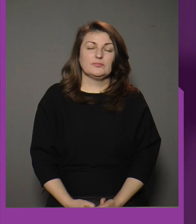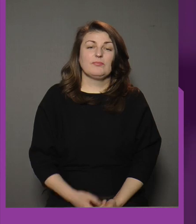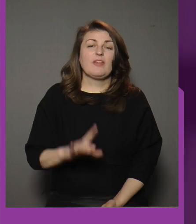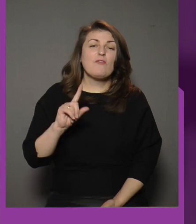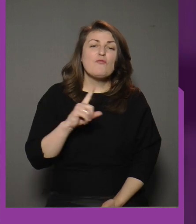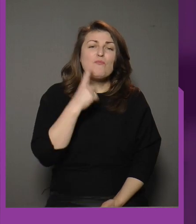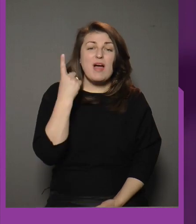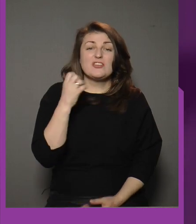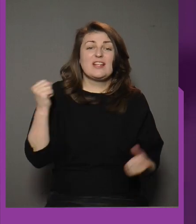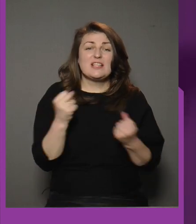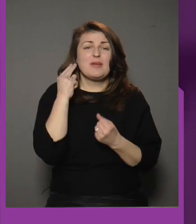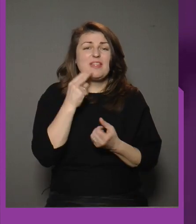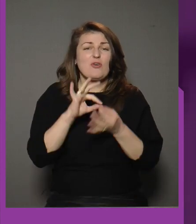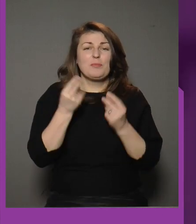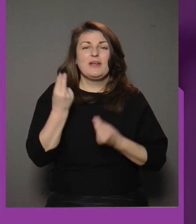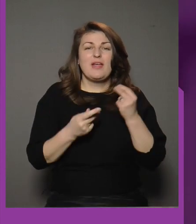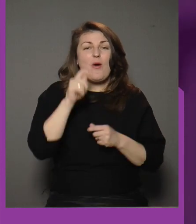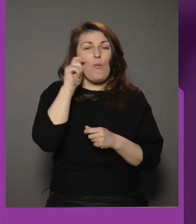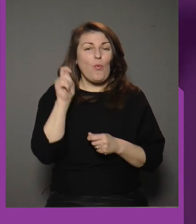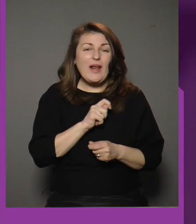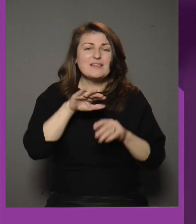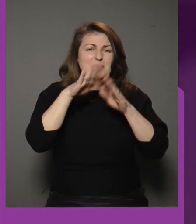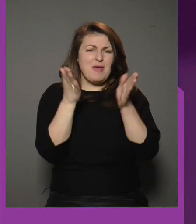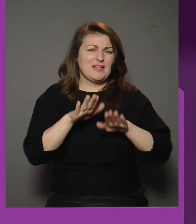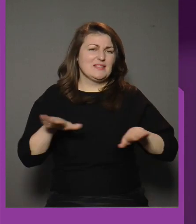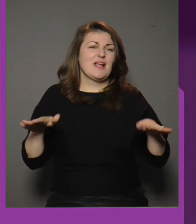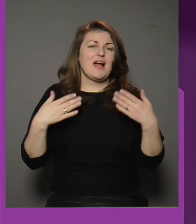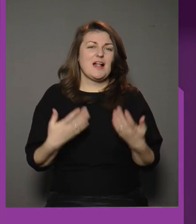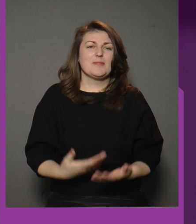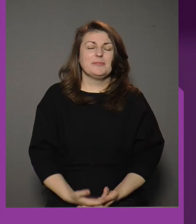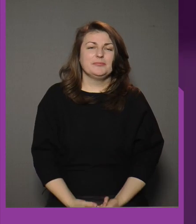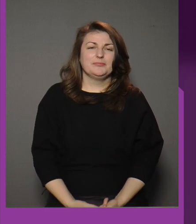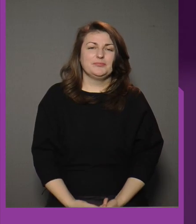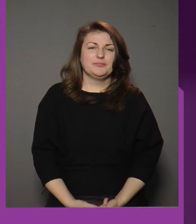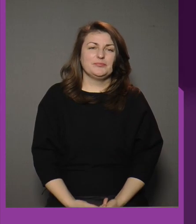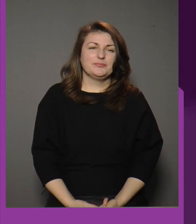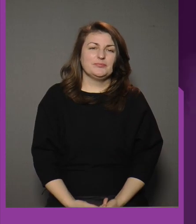Перше на зимових дефлімпійських іграх український п'єдестал.